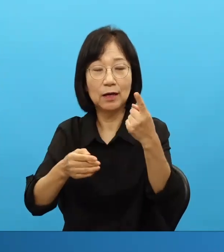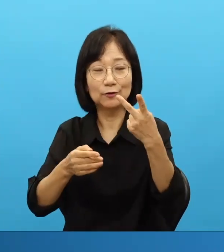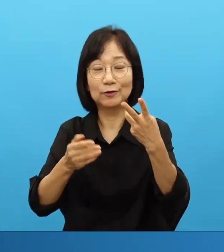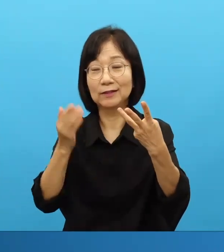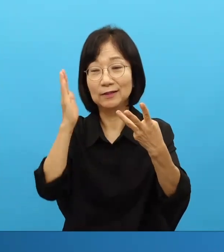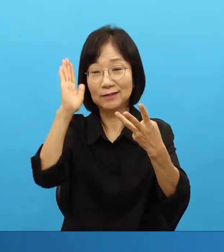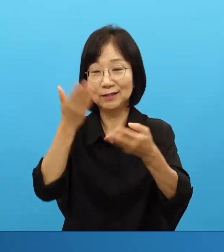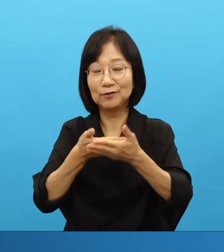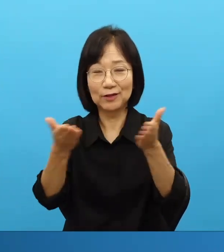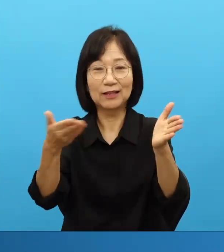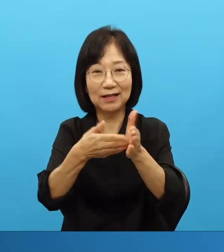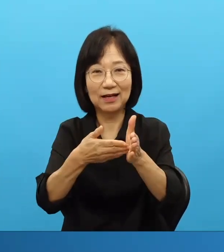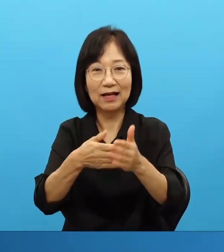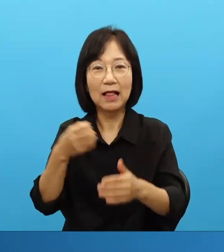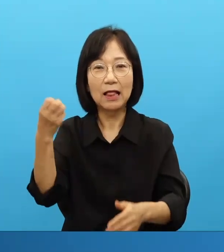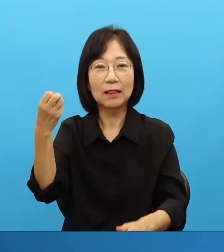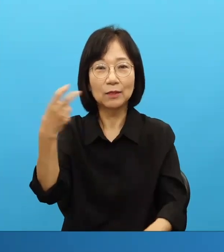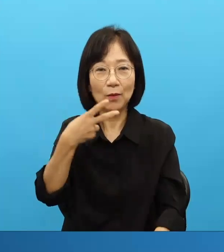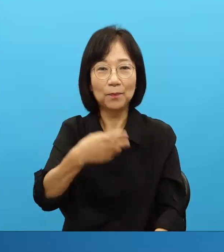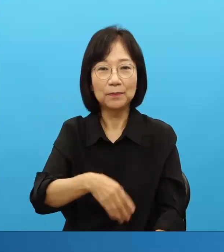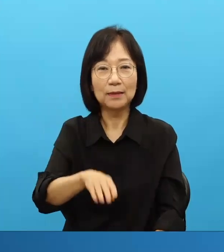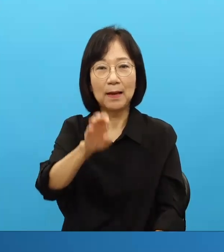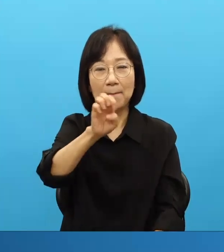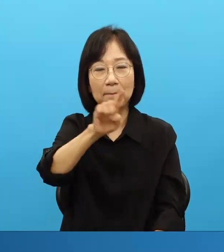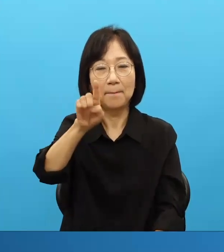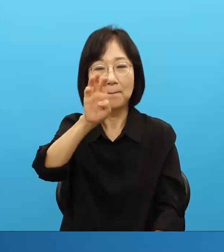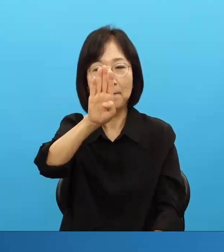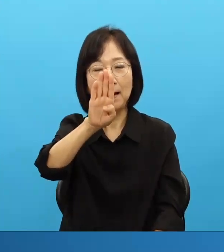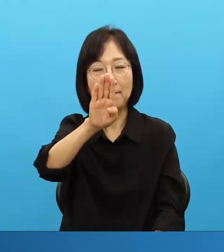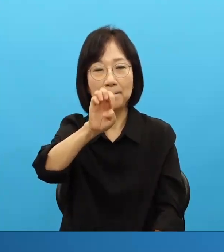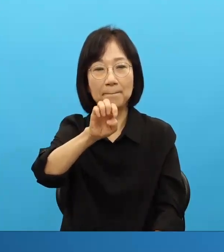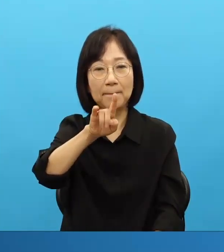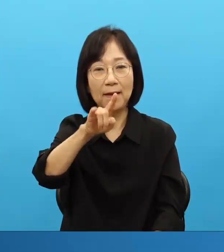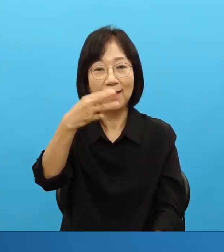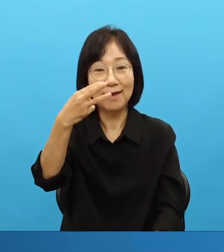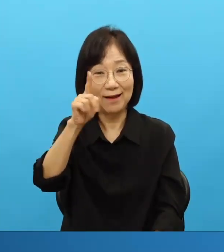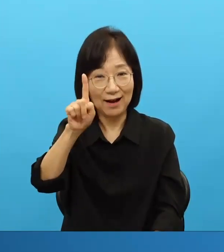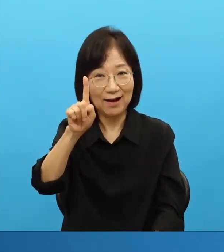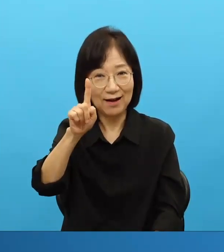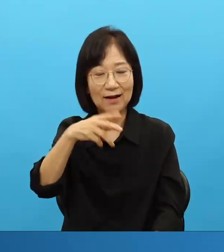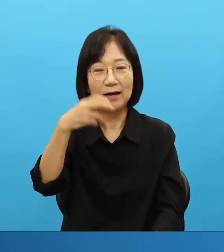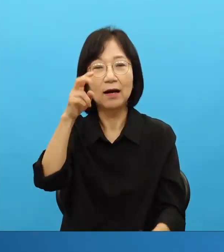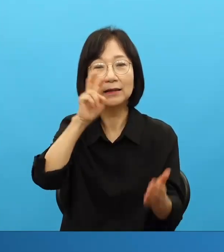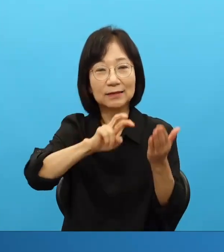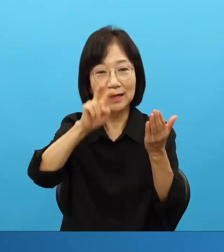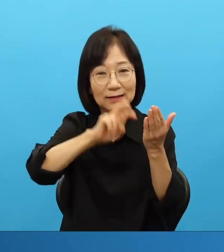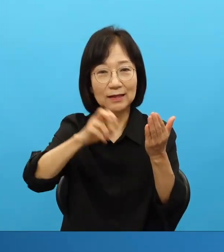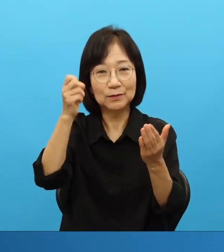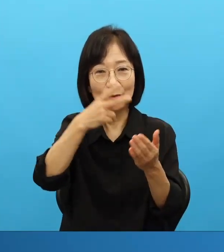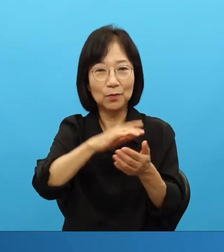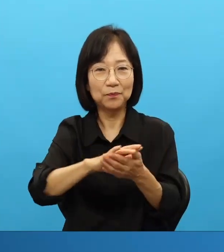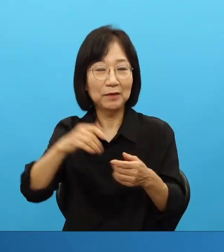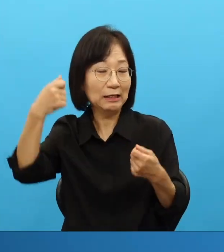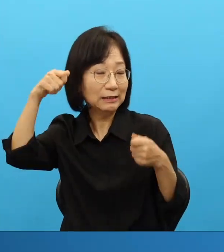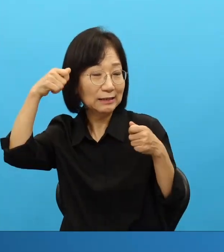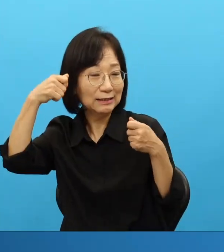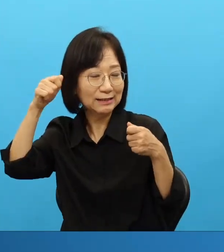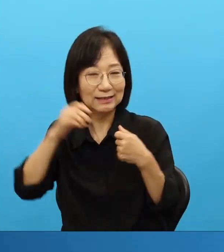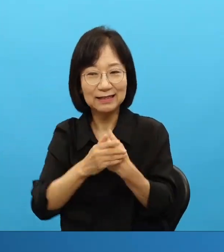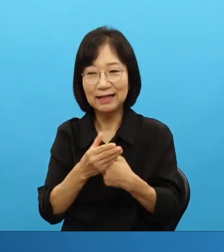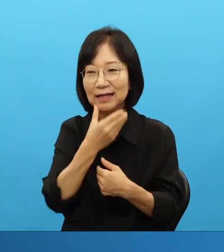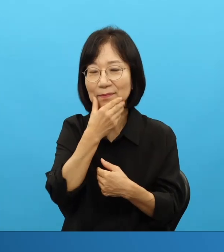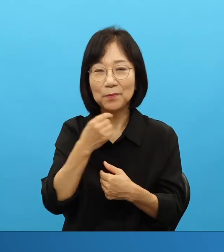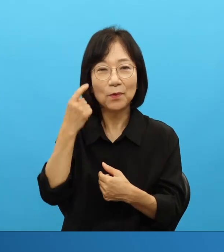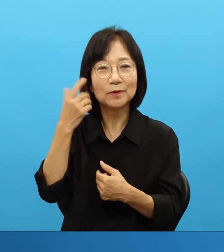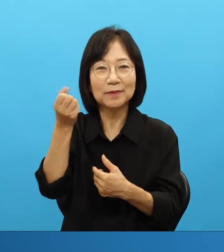이번 대회는 파페라 그룹 카르디오, 밴드 아월스 인어프 등 복음 문화에 언약 잡은